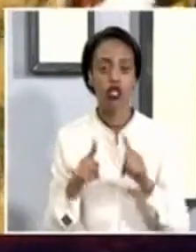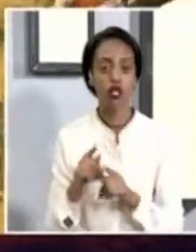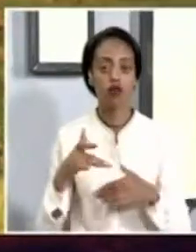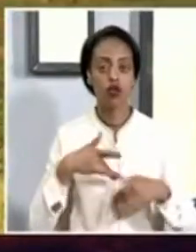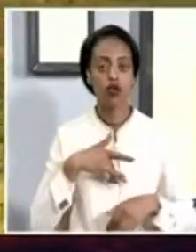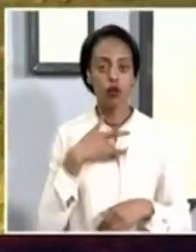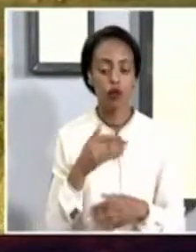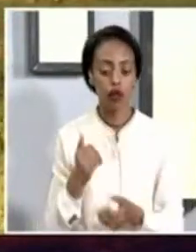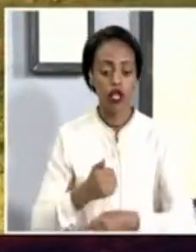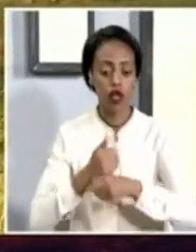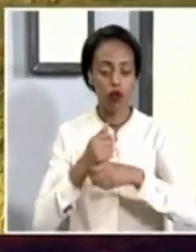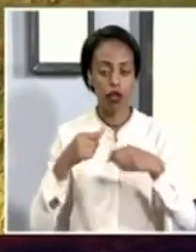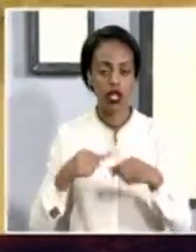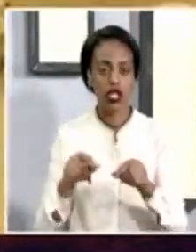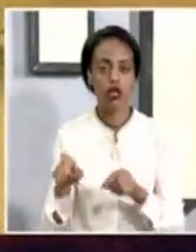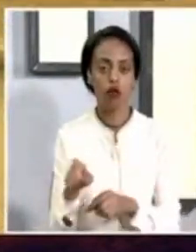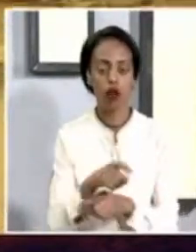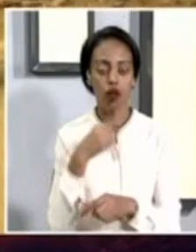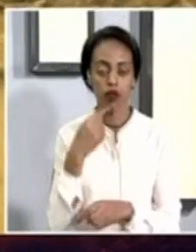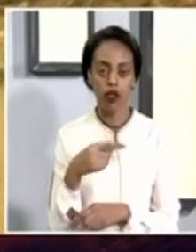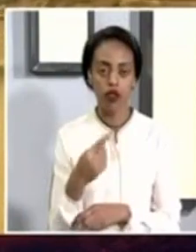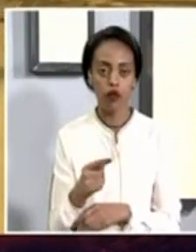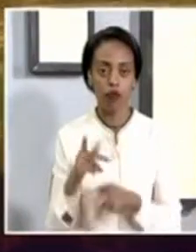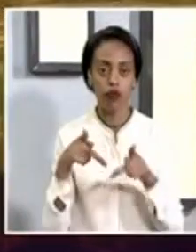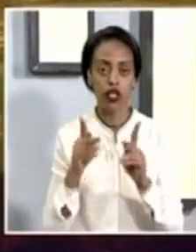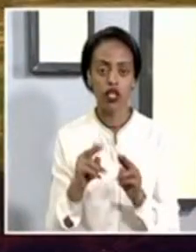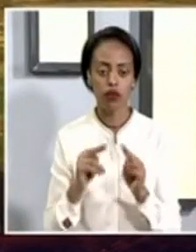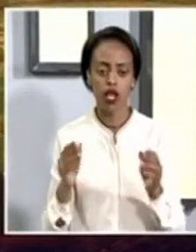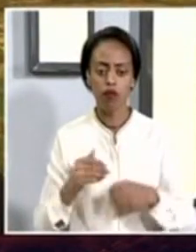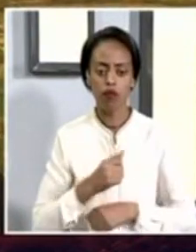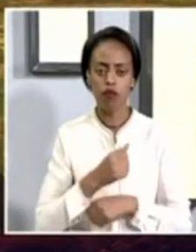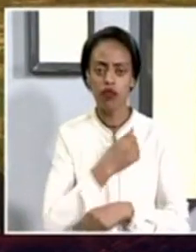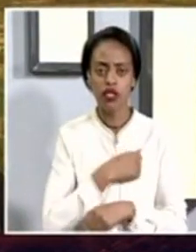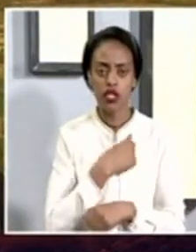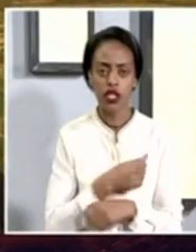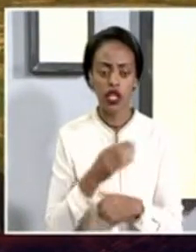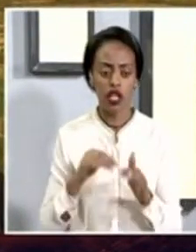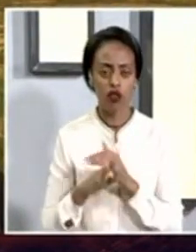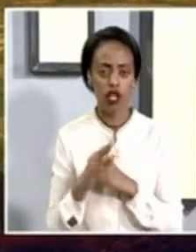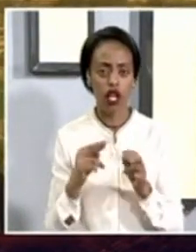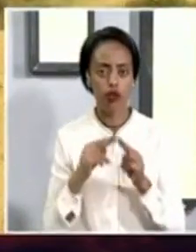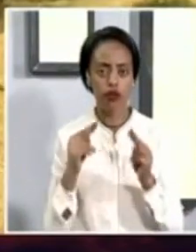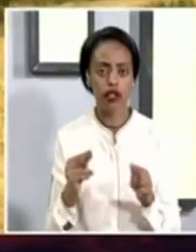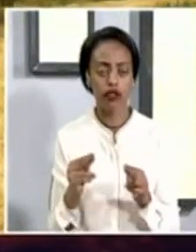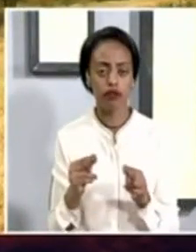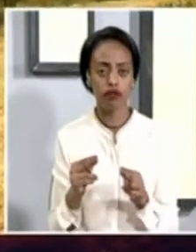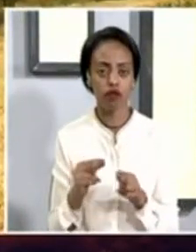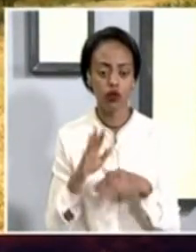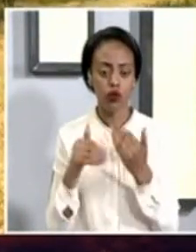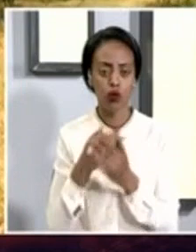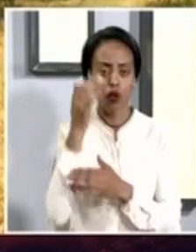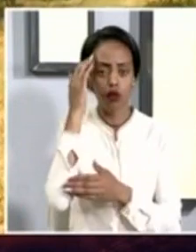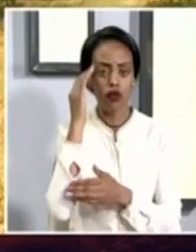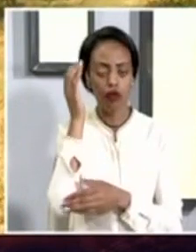من دقفهم قد سألي مخانون تزاريبهم حرصة بتعمي الحزنة كانير خود تلت الله غاوز عاد بكا روسهم روسهم حيزوم